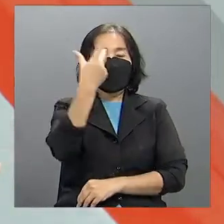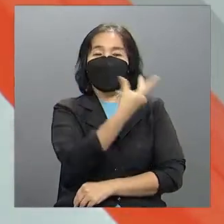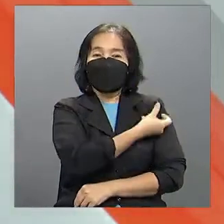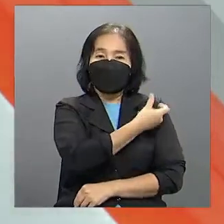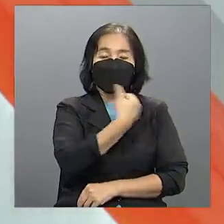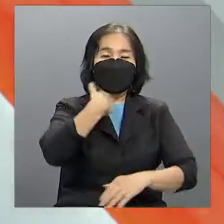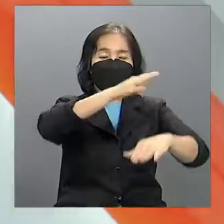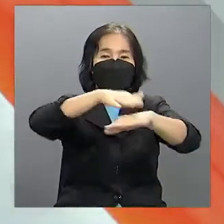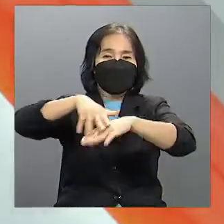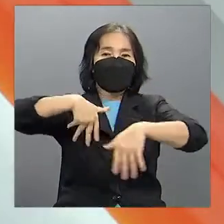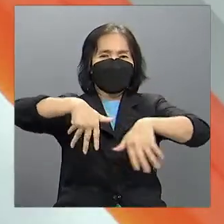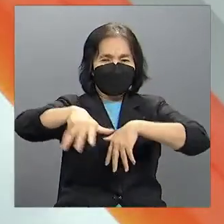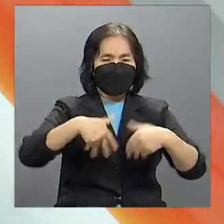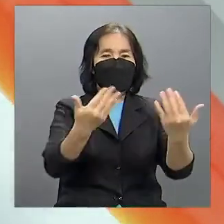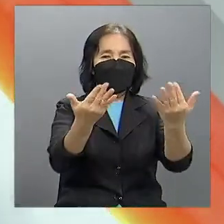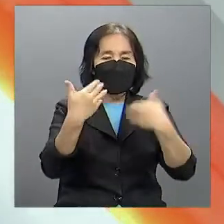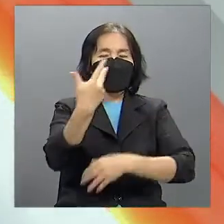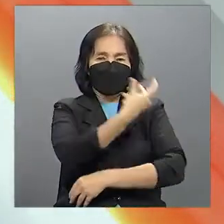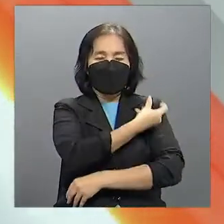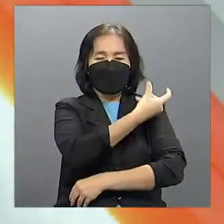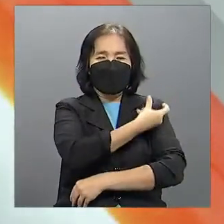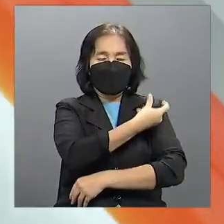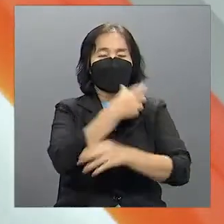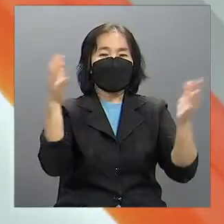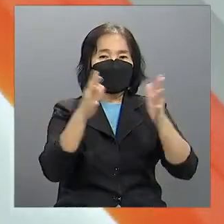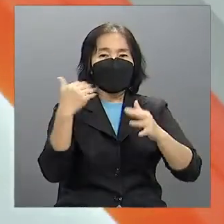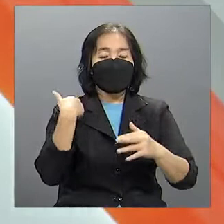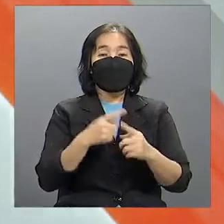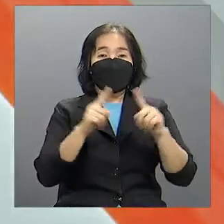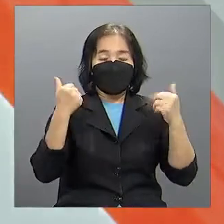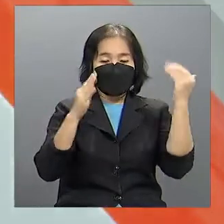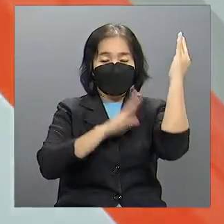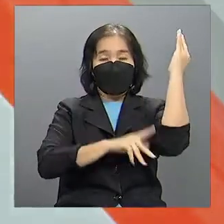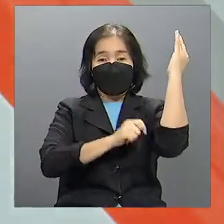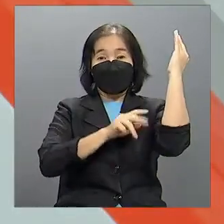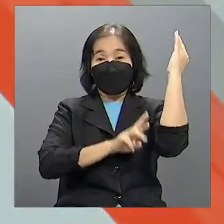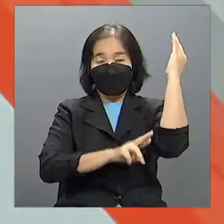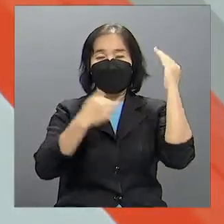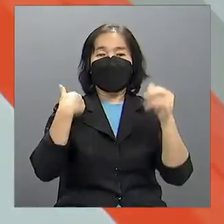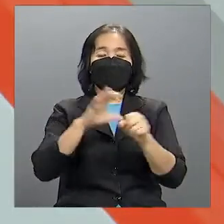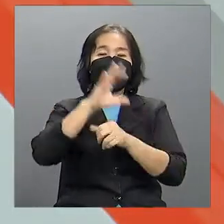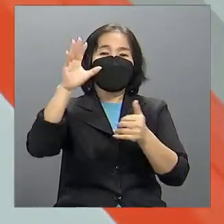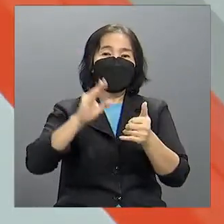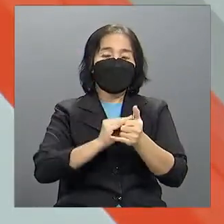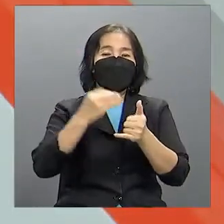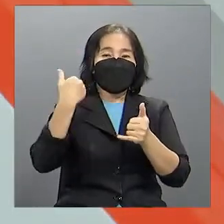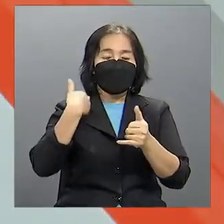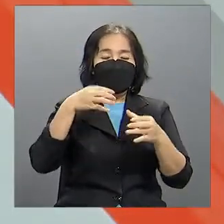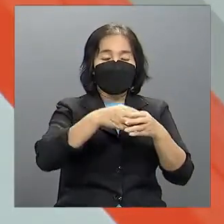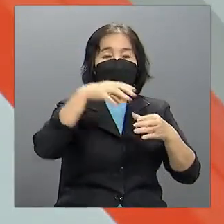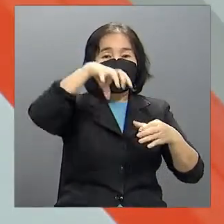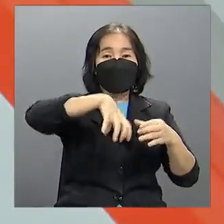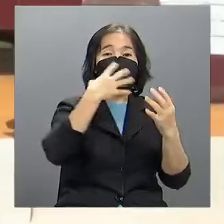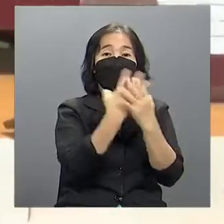ไปรับวัคซีนเข็มแรกให้ได้มากที่สุดและไปดูที่ตังค์ค่ะมีรายงานผู้ติดเชื้อเข้าไป 19จากพลาสเตอร์เรือนจำสูงถึง